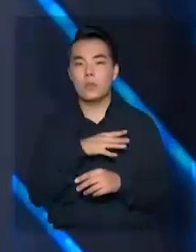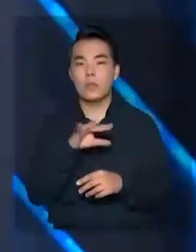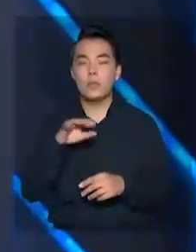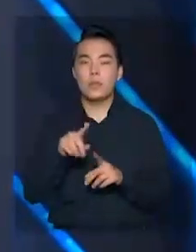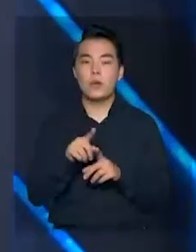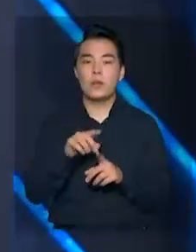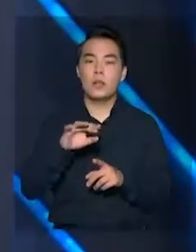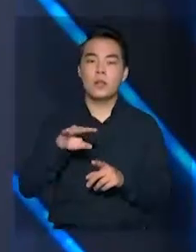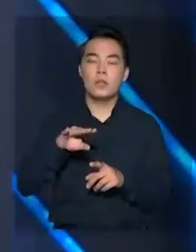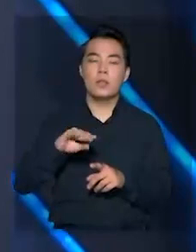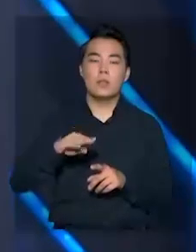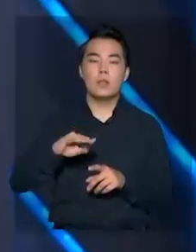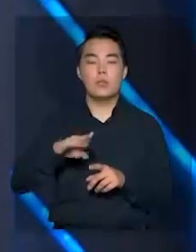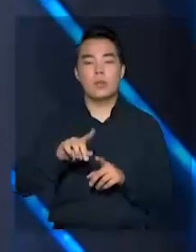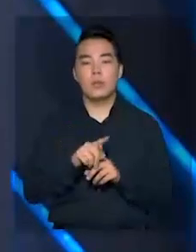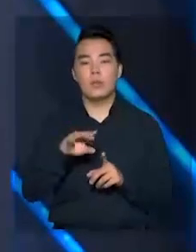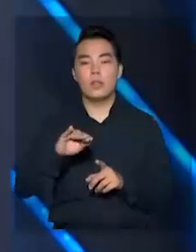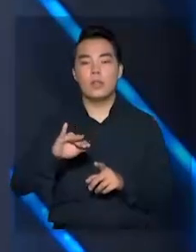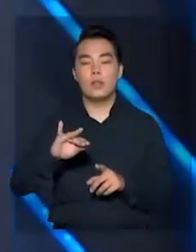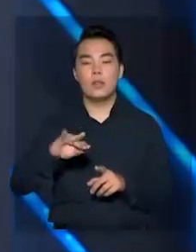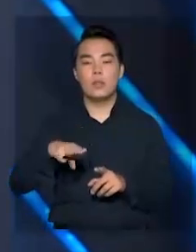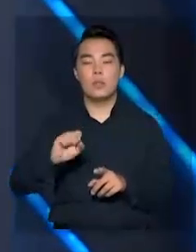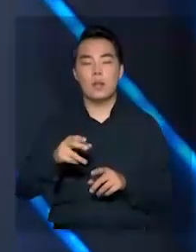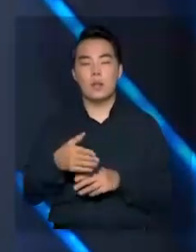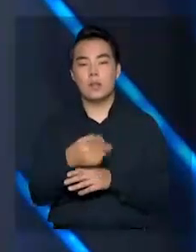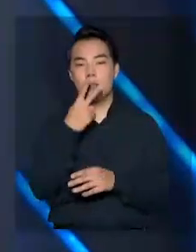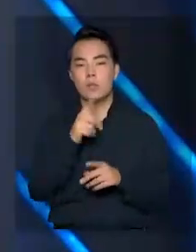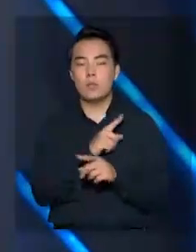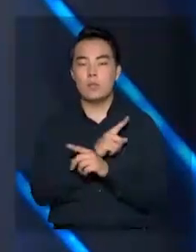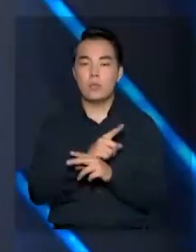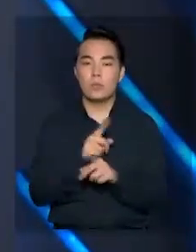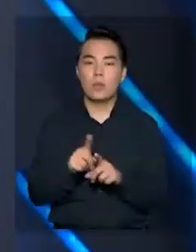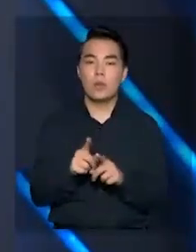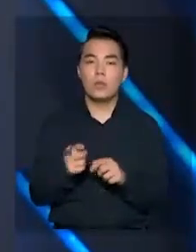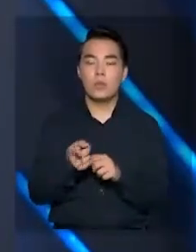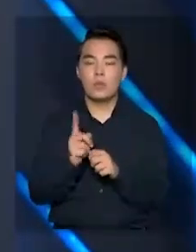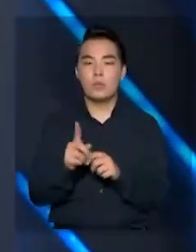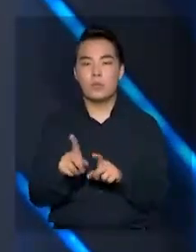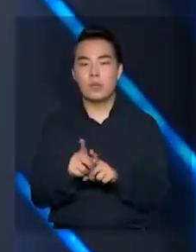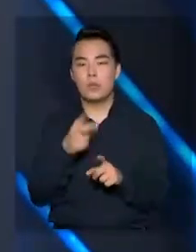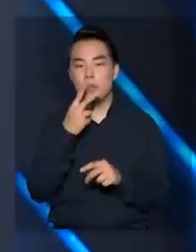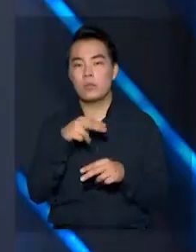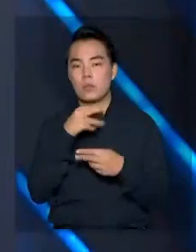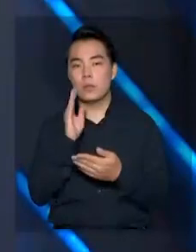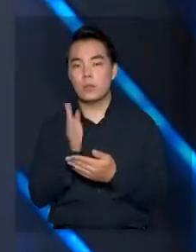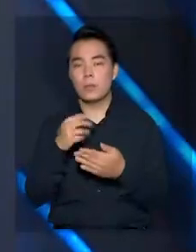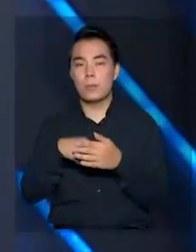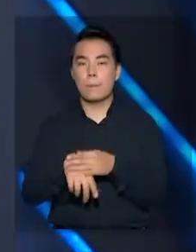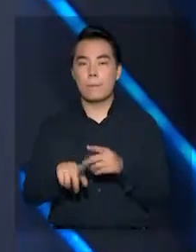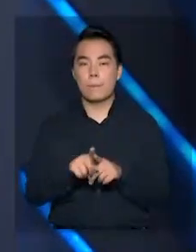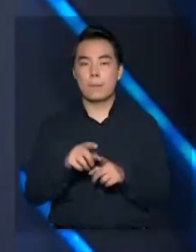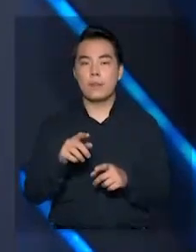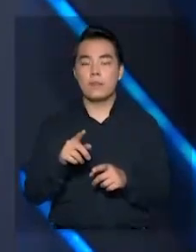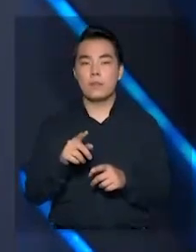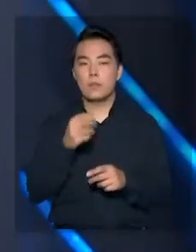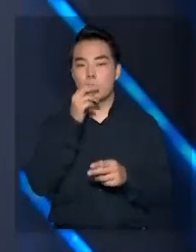Итбалықтардың қырылуы, браконьерліктің өршуі, балық шаруашылығындағы кадр тапшылығы. Тіпті мемлекеттік мекемелердің